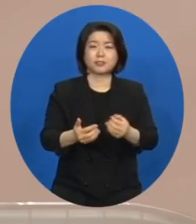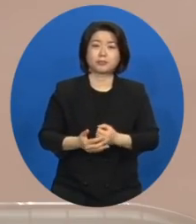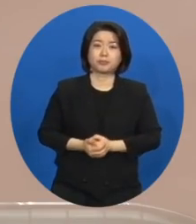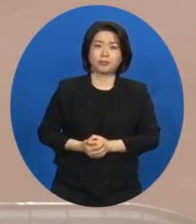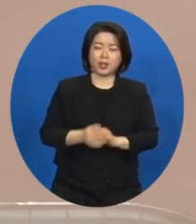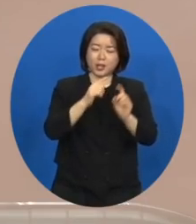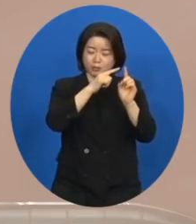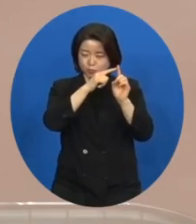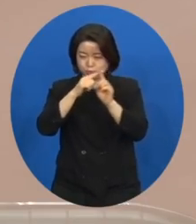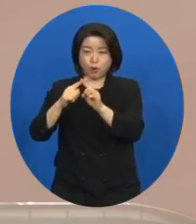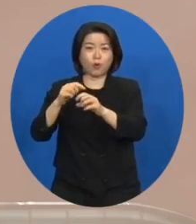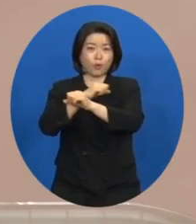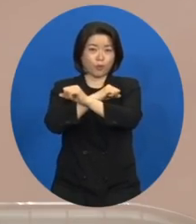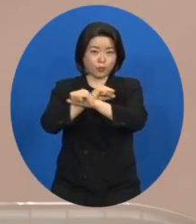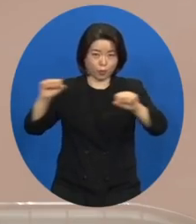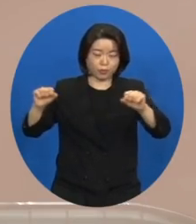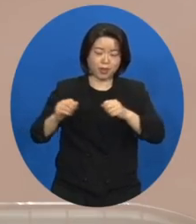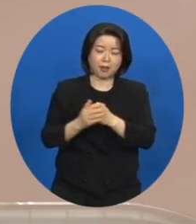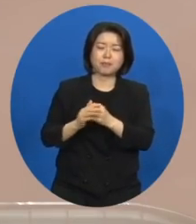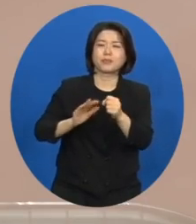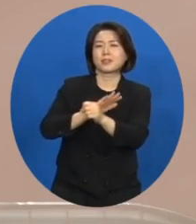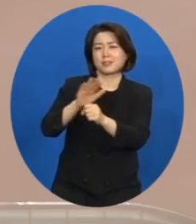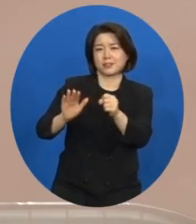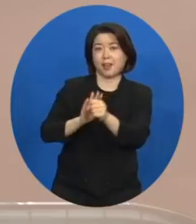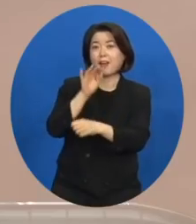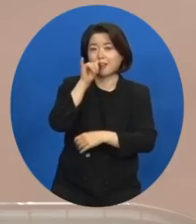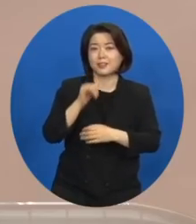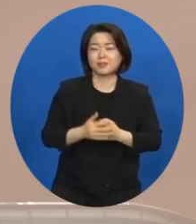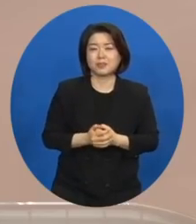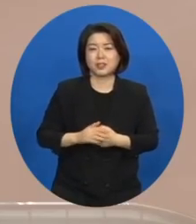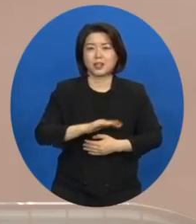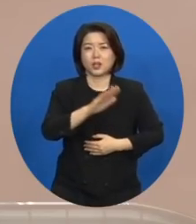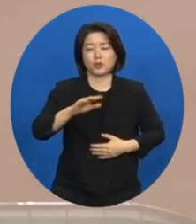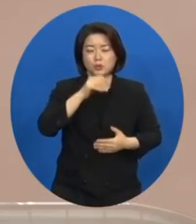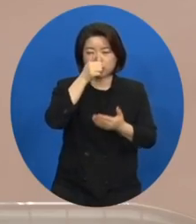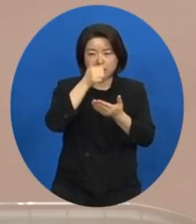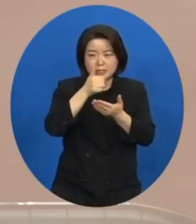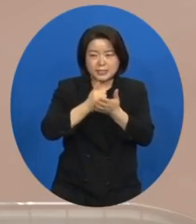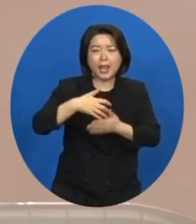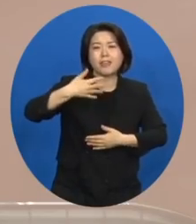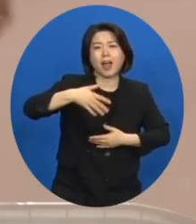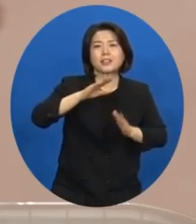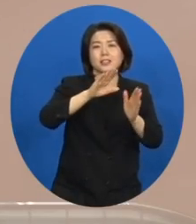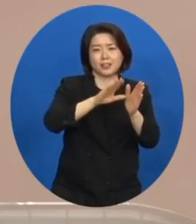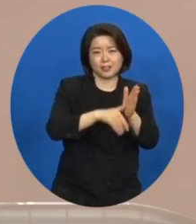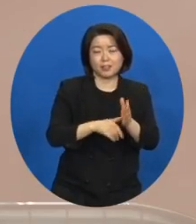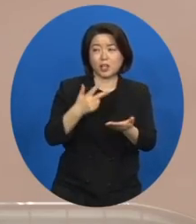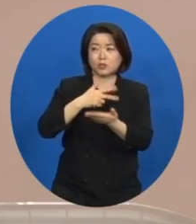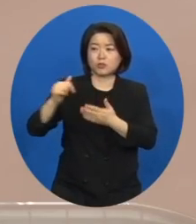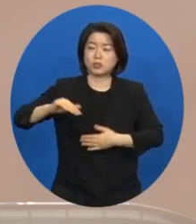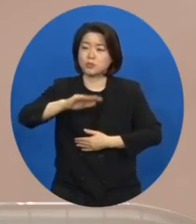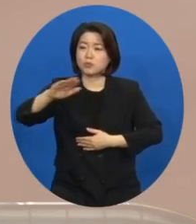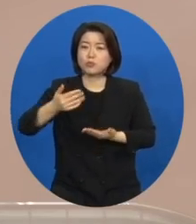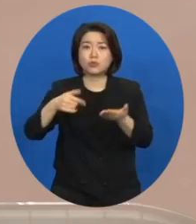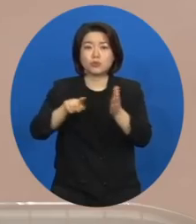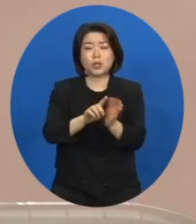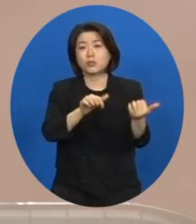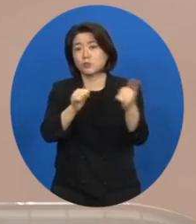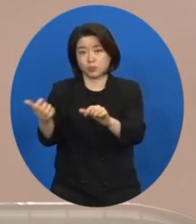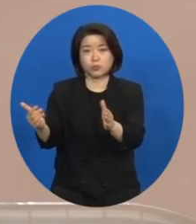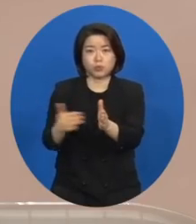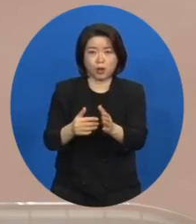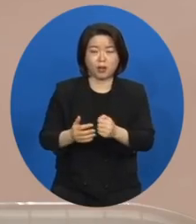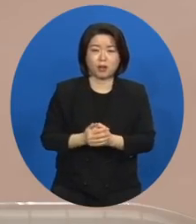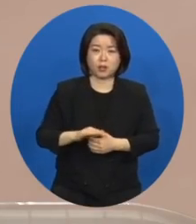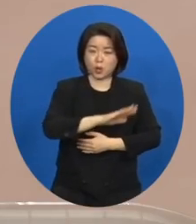무조건적인 용 납과 사람이죠 우리가 아직 죄인 되었을 때에 주님을 위해서 죽으신 겁니다 우리가